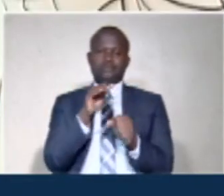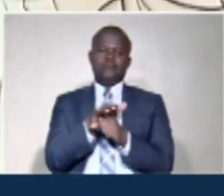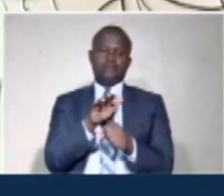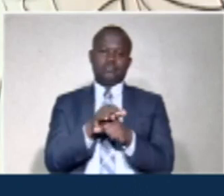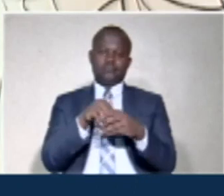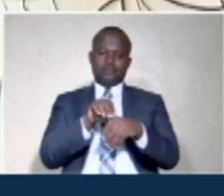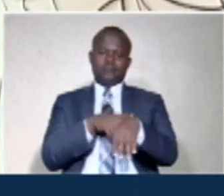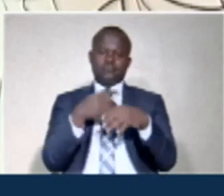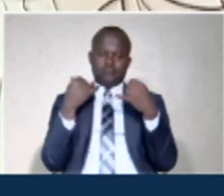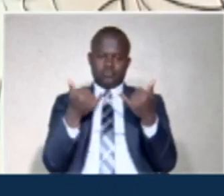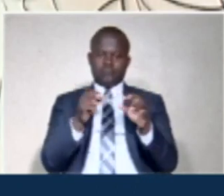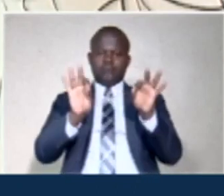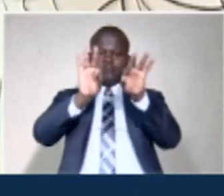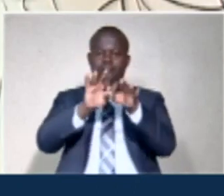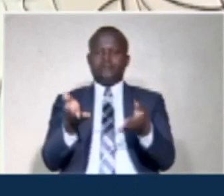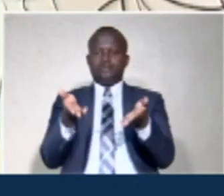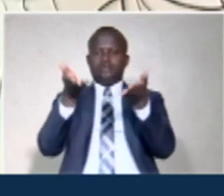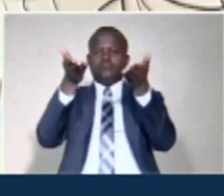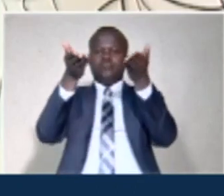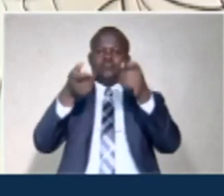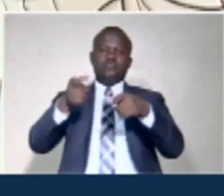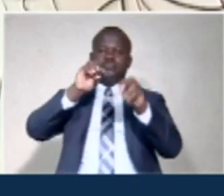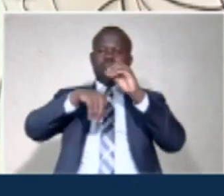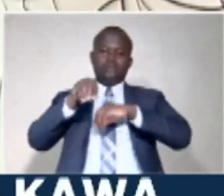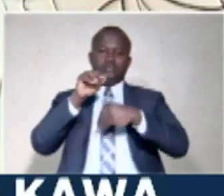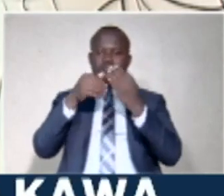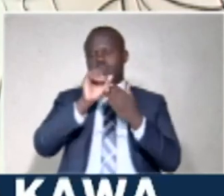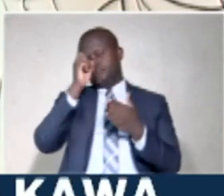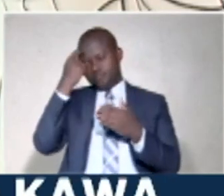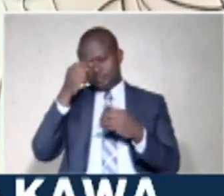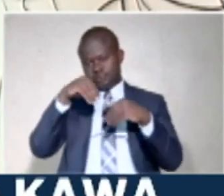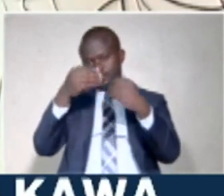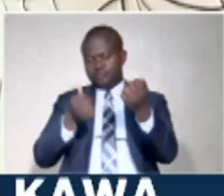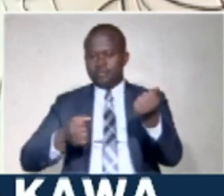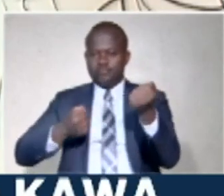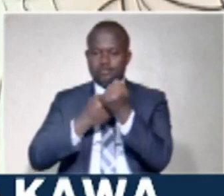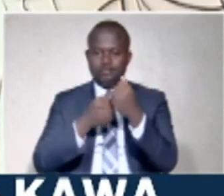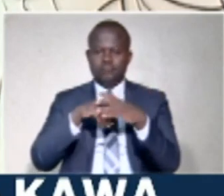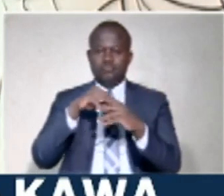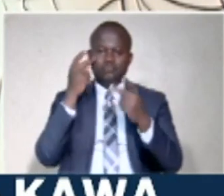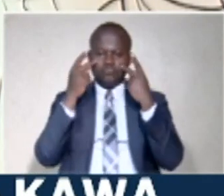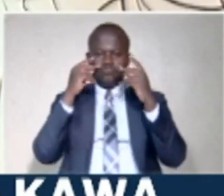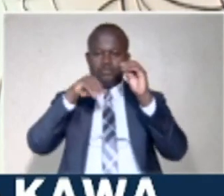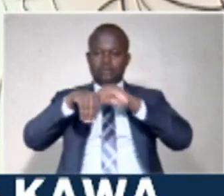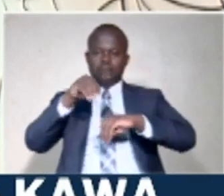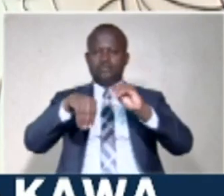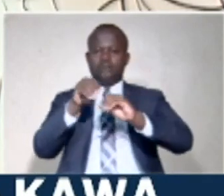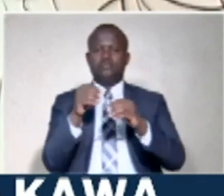muri iki gihe ibiciro byazamutse binyengera musaruro leta yatanze inkunganire mu kubona ifumbire no